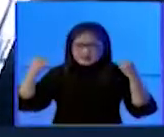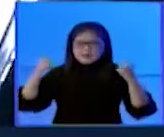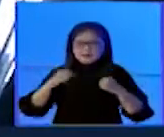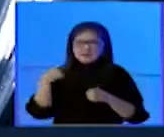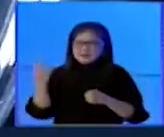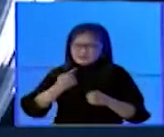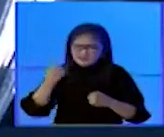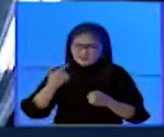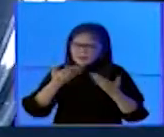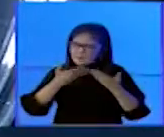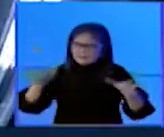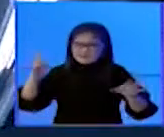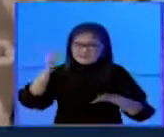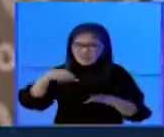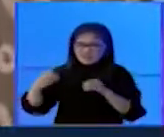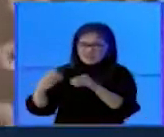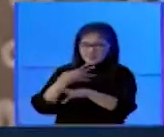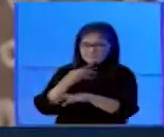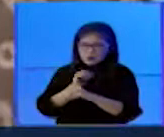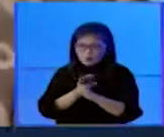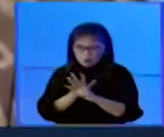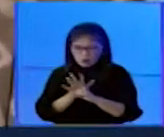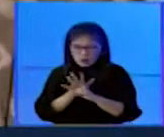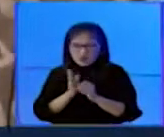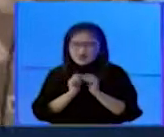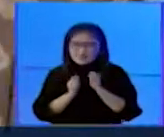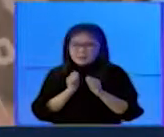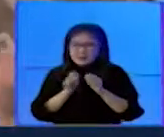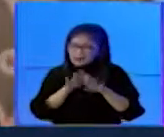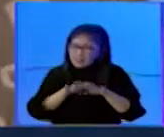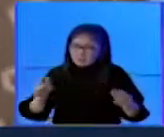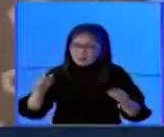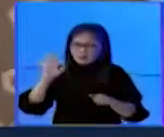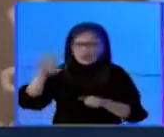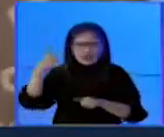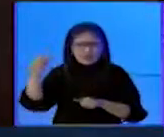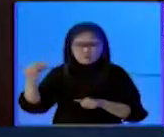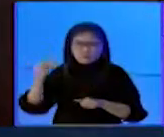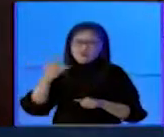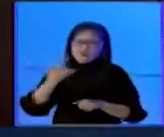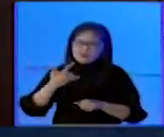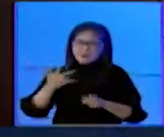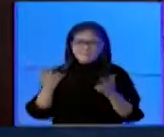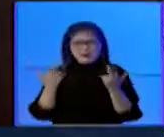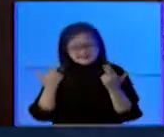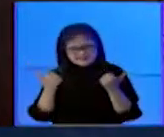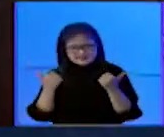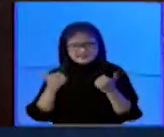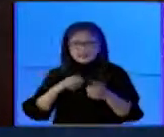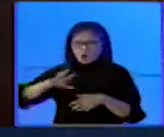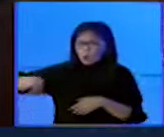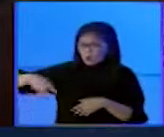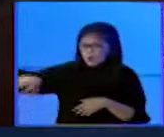terbebas dari penularan COVID-19. Lebaran tetap aman, gak mudik tetap asik, kita bisa kumpul di rumah bersama keluarga atau